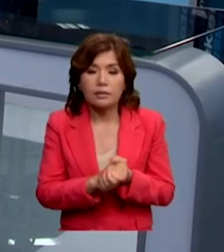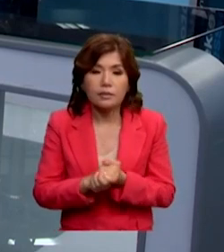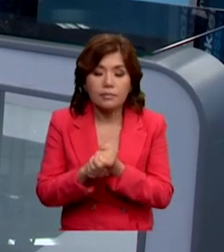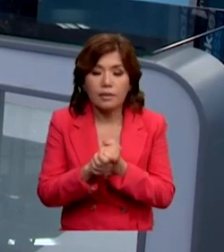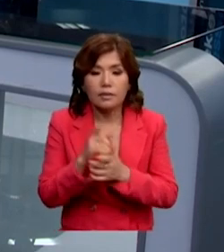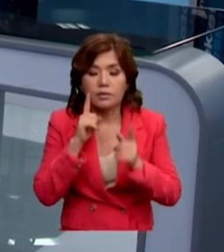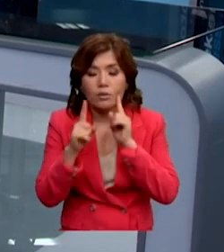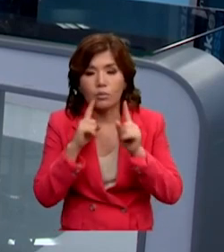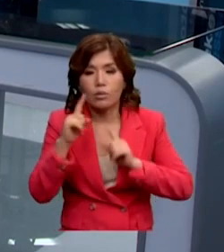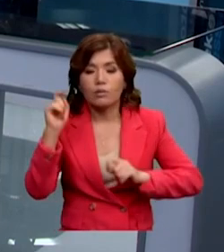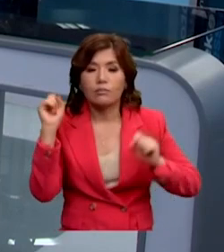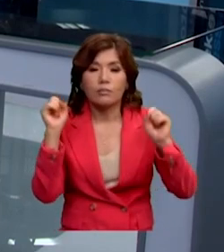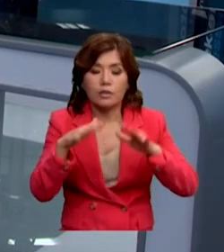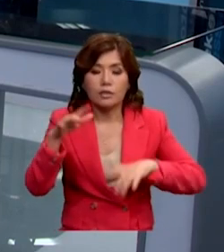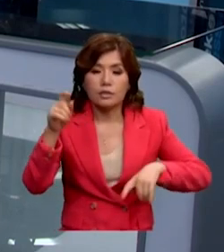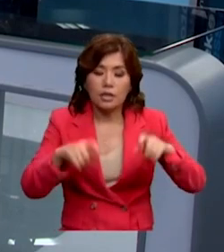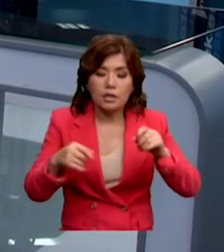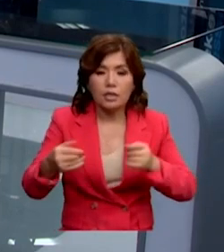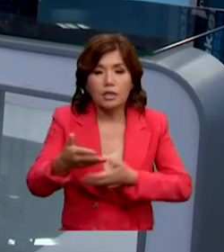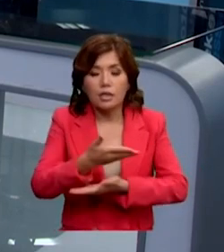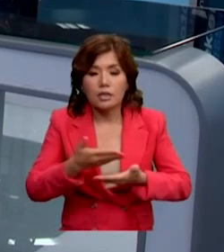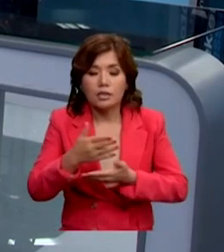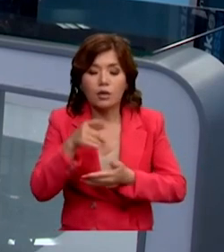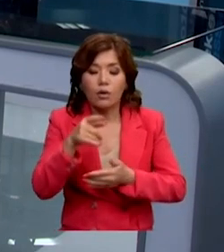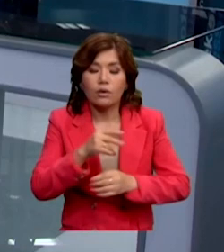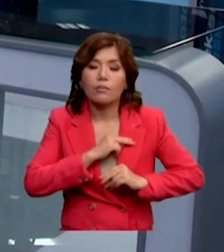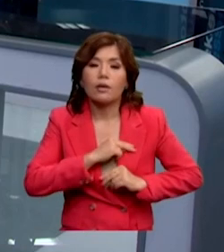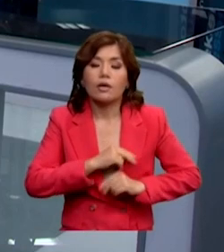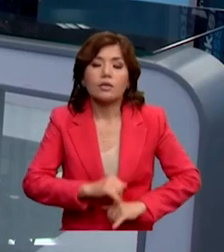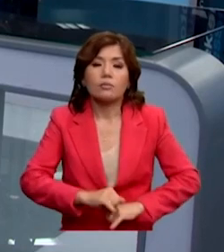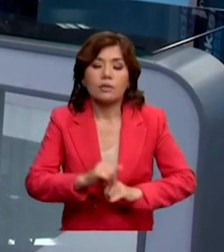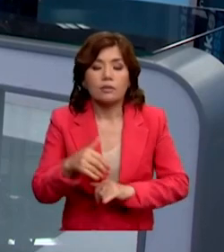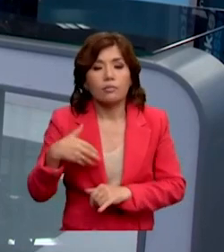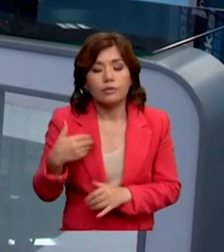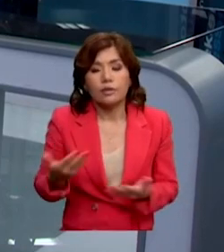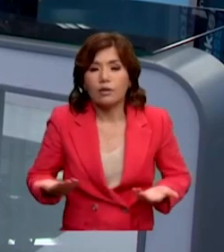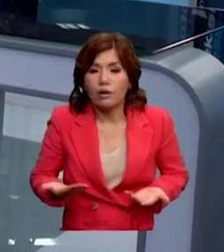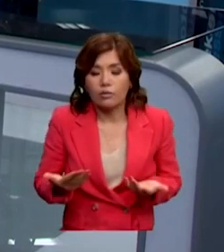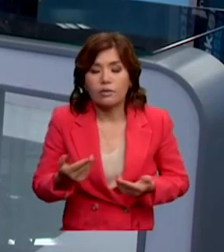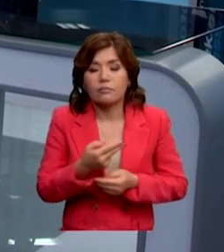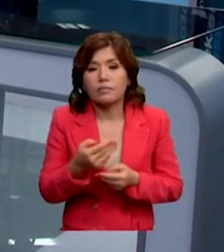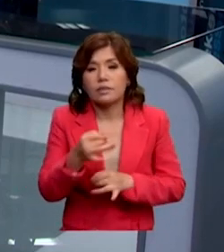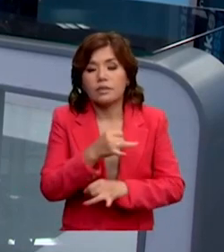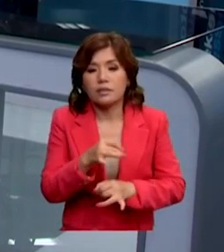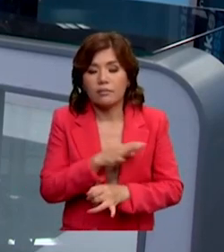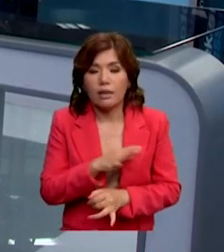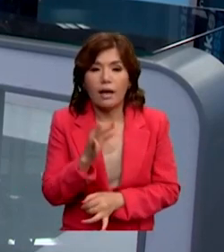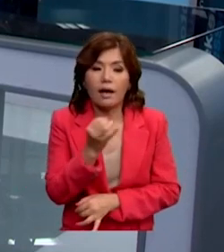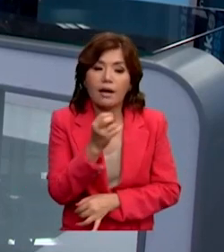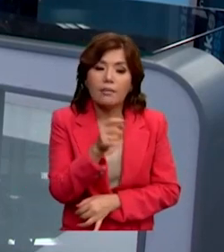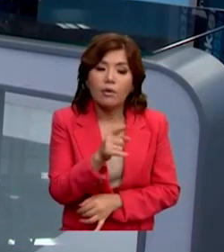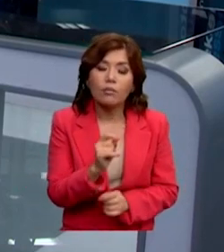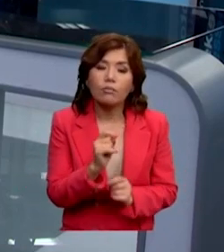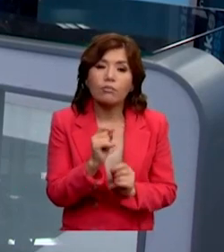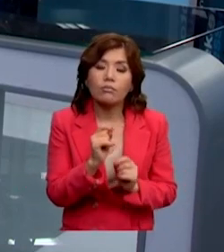өтті. Отырысқа қатысушылар серіктестіктің ұтымды тұстары мен шешілуі тиіс мәселелерді талқылады. Еліміз арабтарға не ұсына